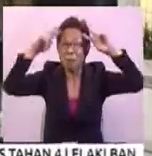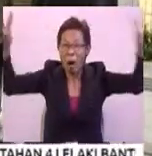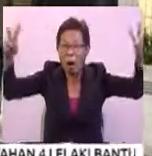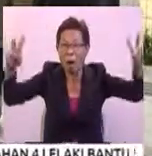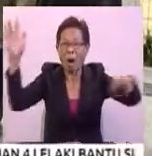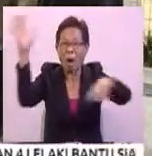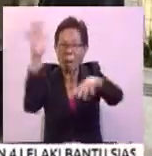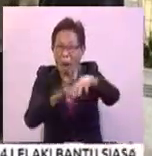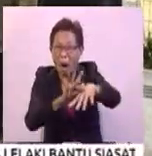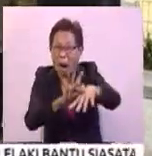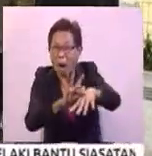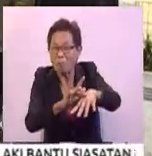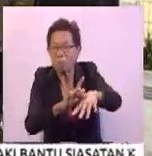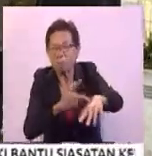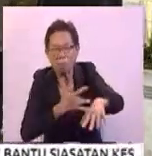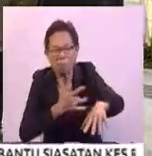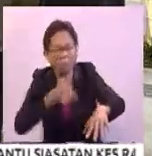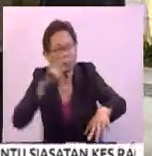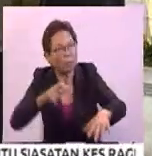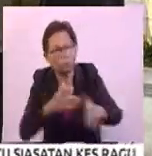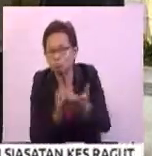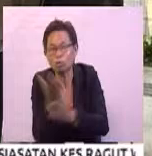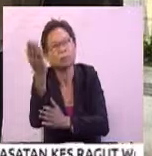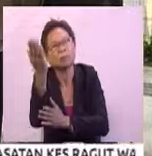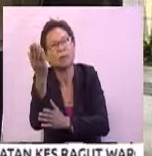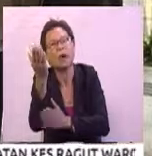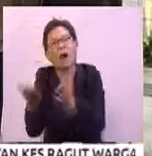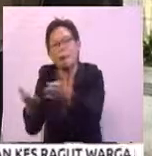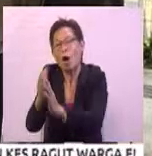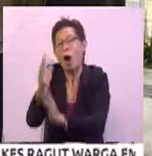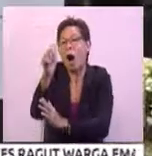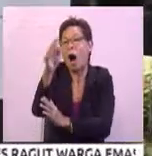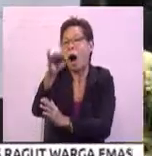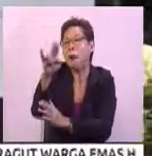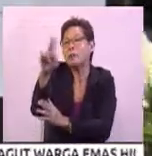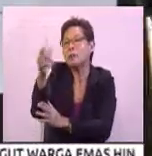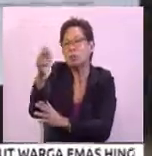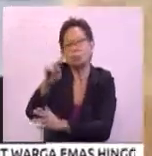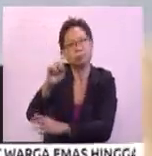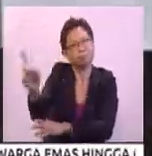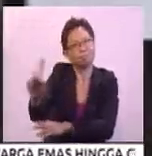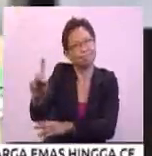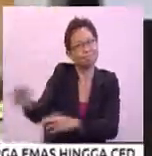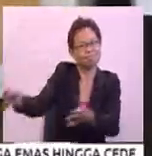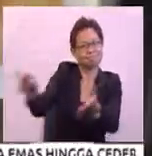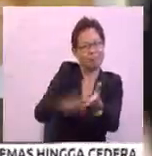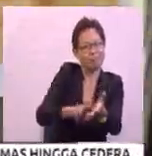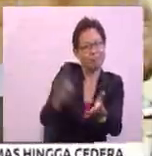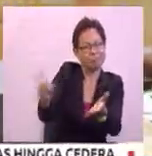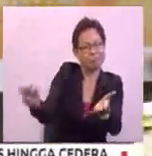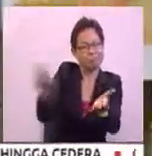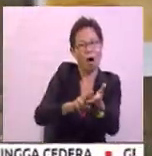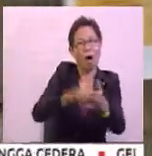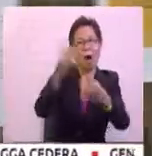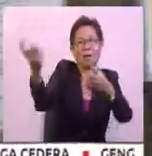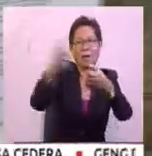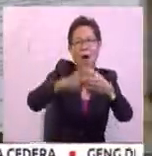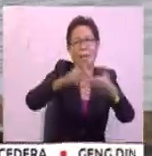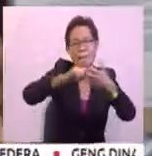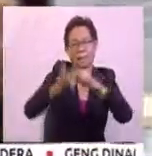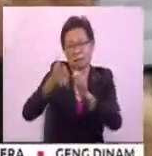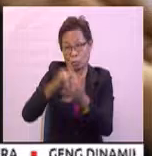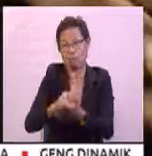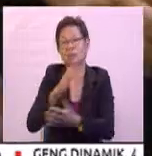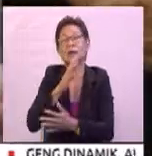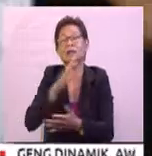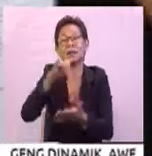isu sensitif, ia tidak perlu diteruskan dan meminta agar Aminuddin tidak lagi mengeluarkan sebarang kenyataan berhubung isu sama. Beliau